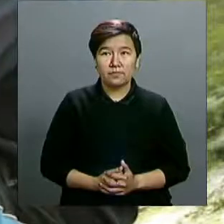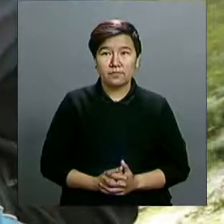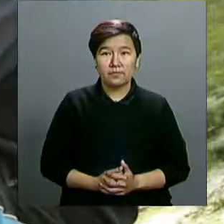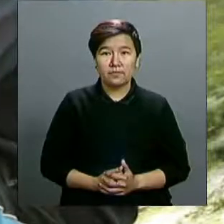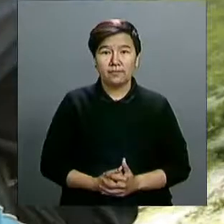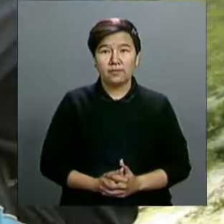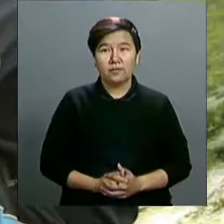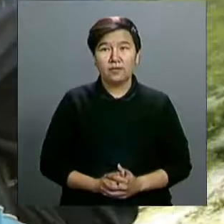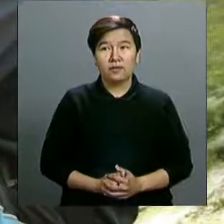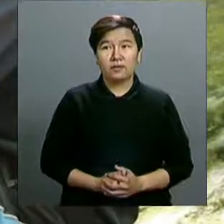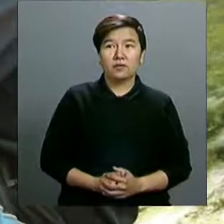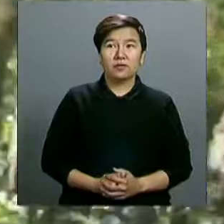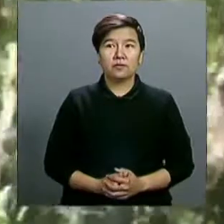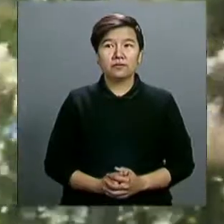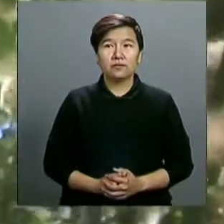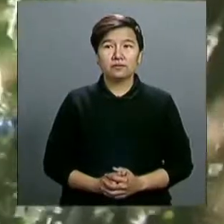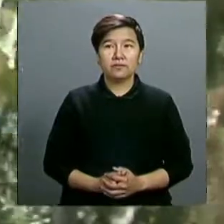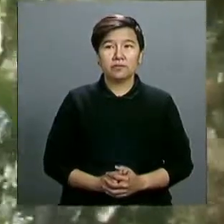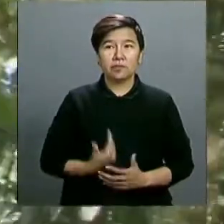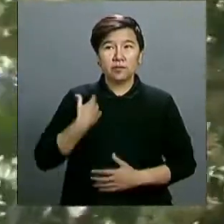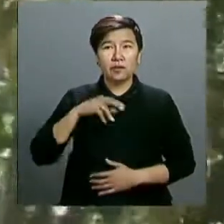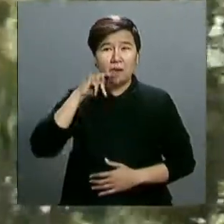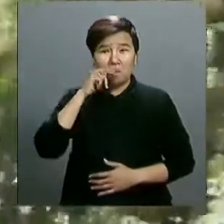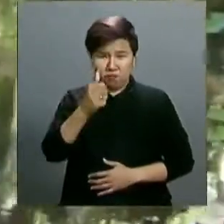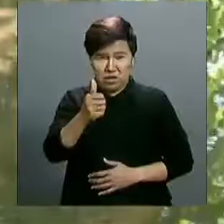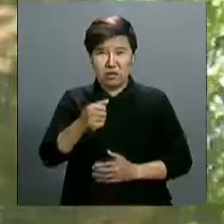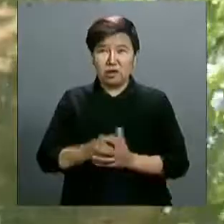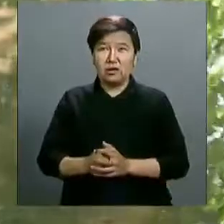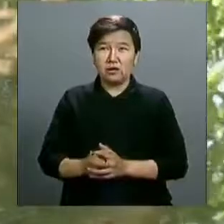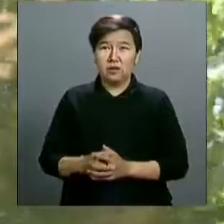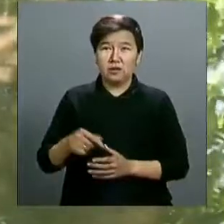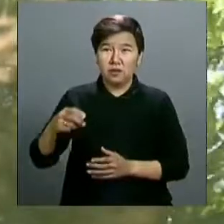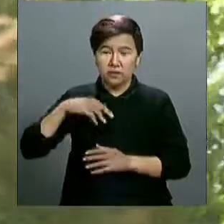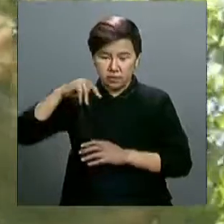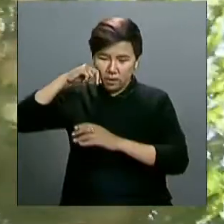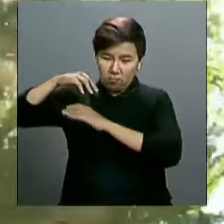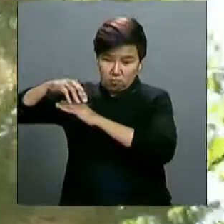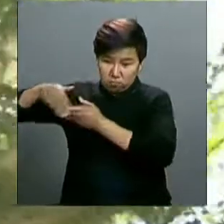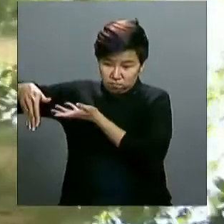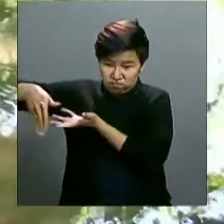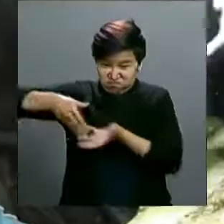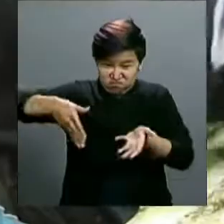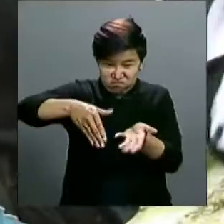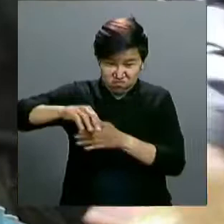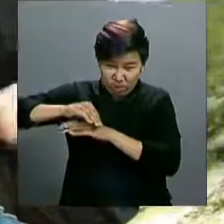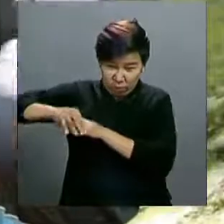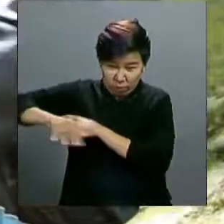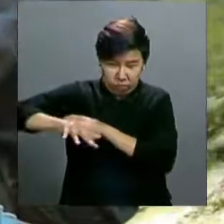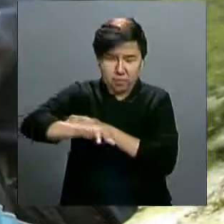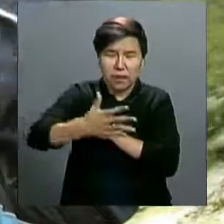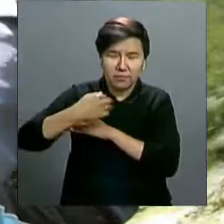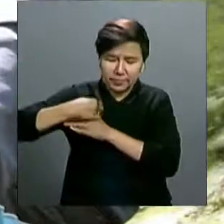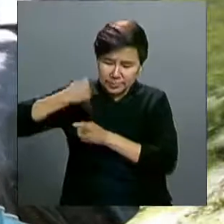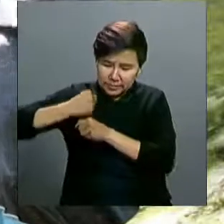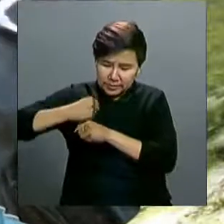ก็น้ำต้องเสื้อดีขึ้นครับคือมันไหลจ้าลงปุ๊บมันก็มันชื้นนะมีความชื้น